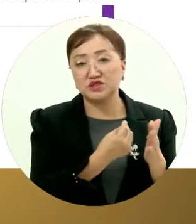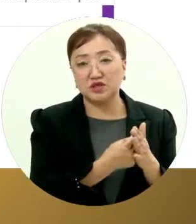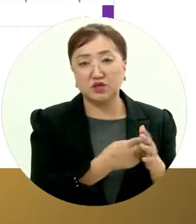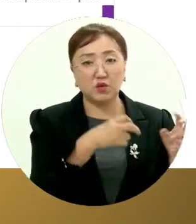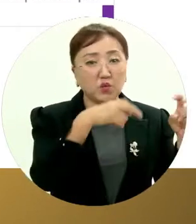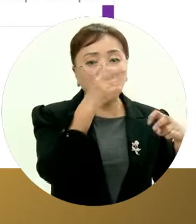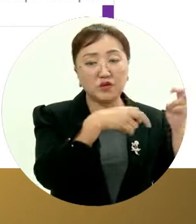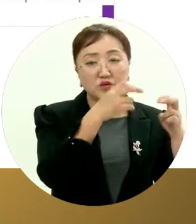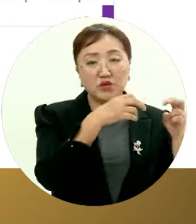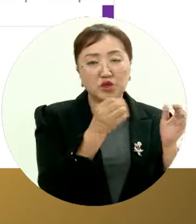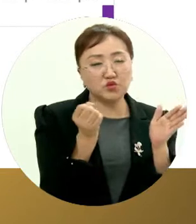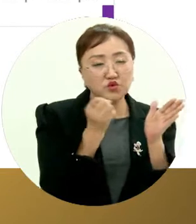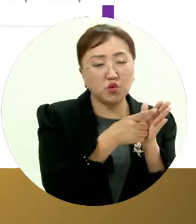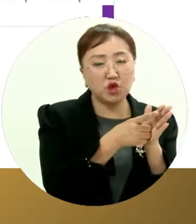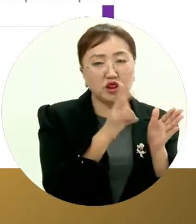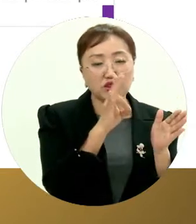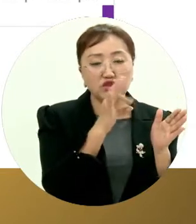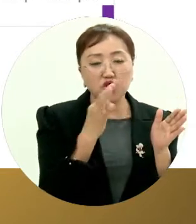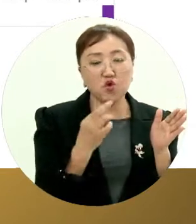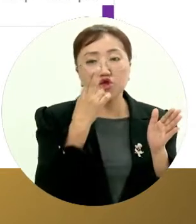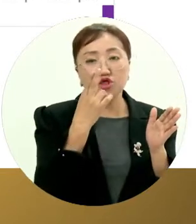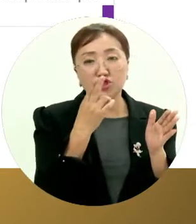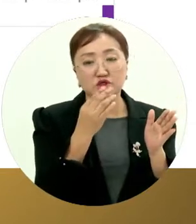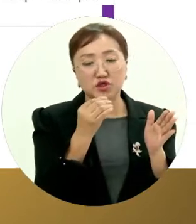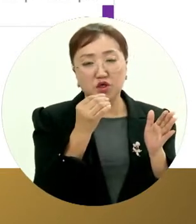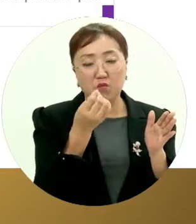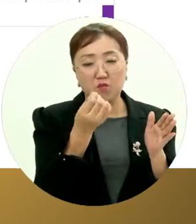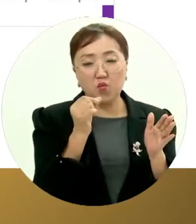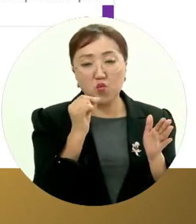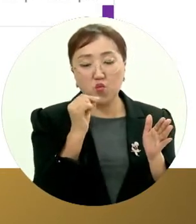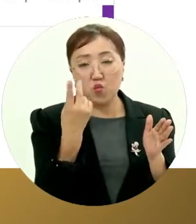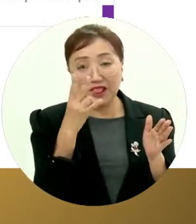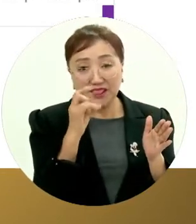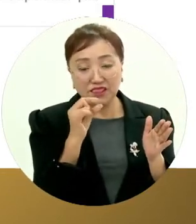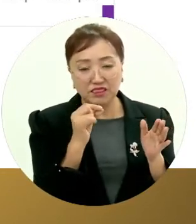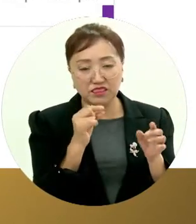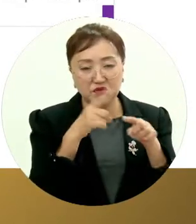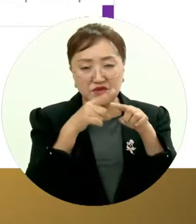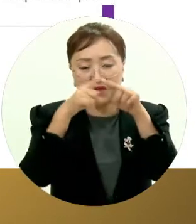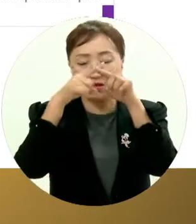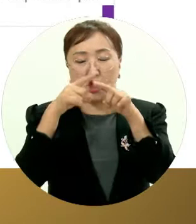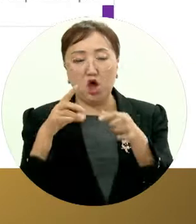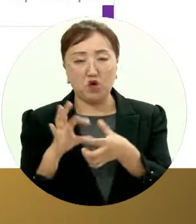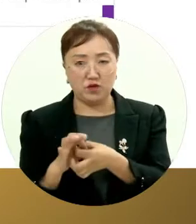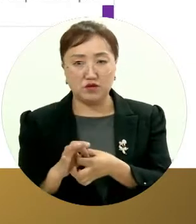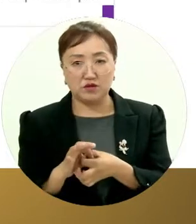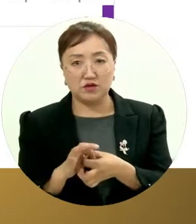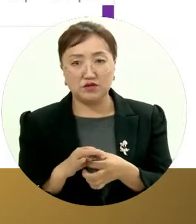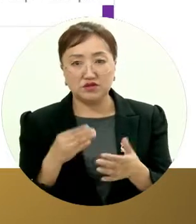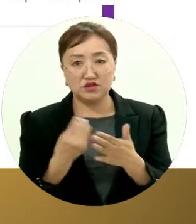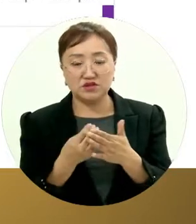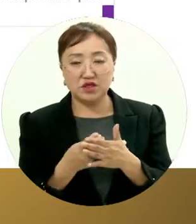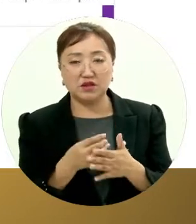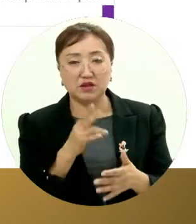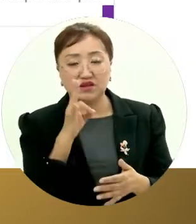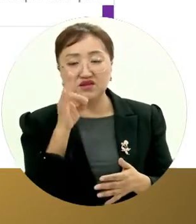жишээлбэл үйлдвэрлэлийн одоо чухал нөөцүүдийн үн огцсон өсөлттэй холбоотой. За манай дээр болохоор